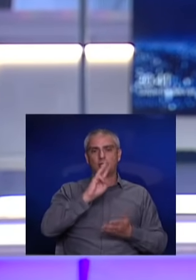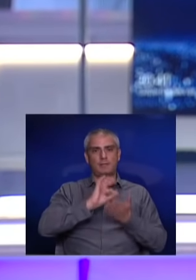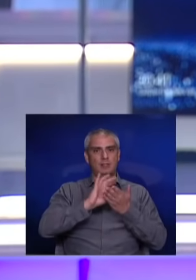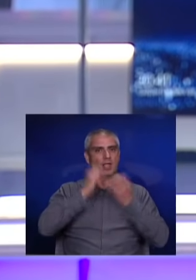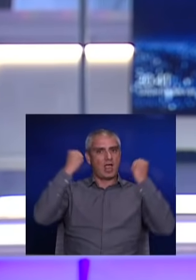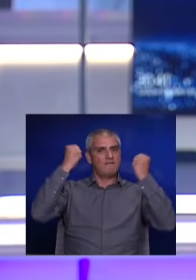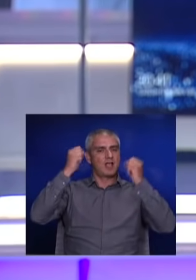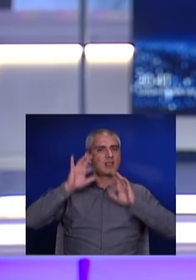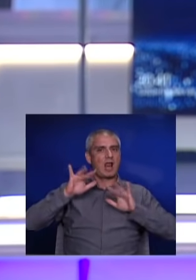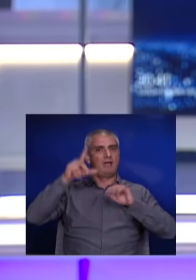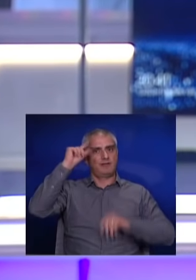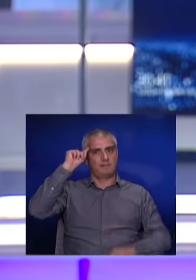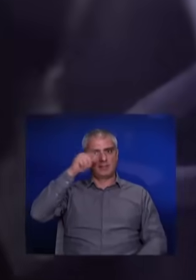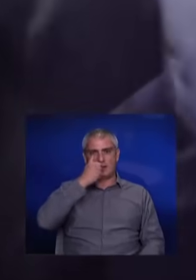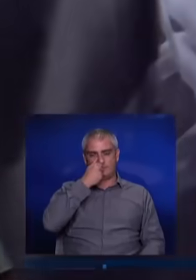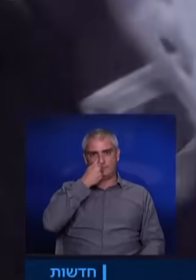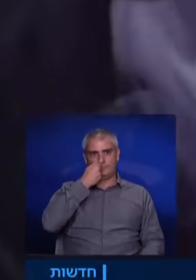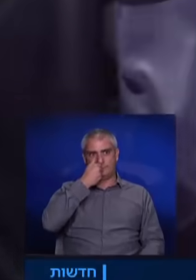בהפגנת האלפים בתל אביב.